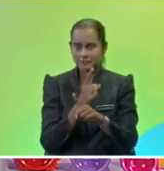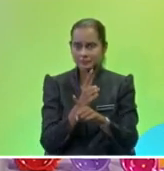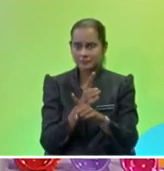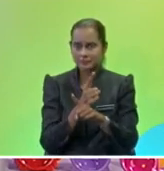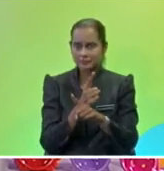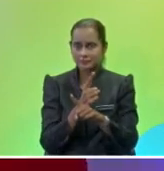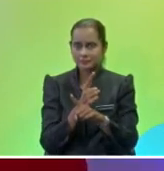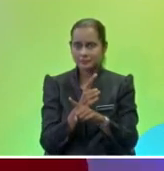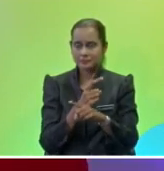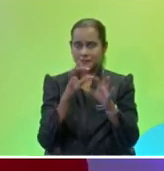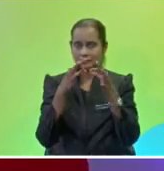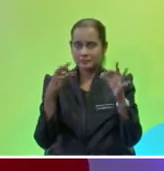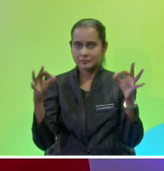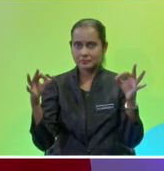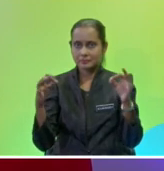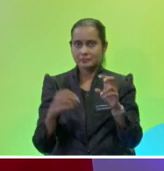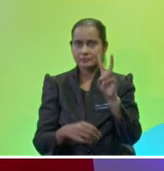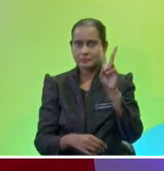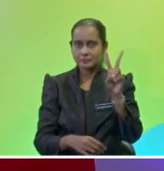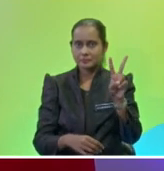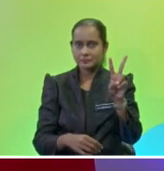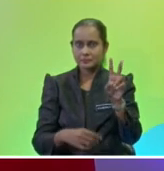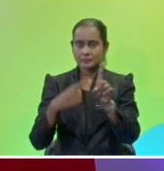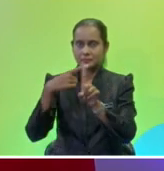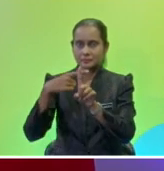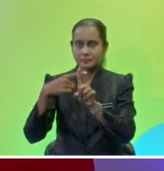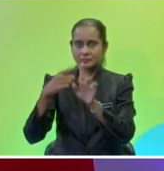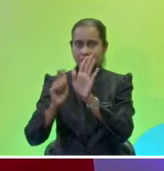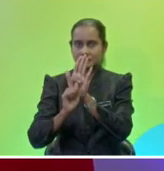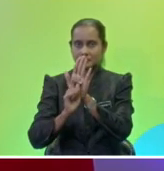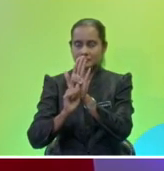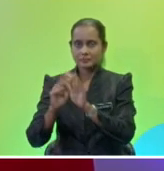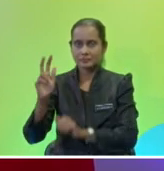Mira Tulis dua tambah tiga dengan